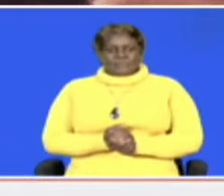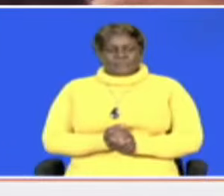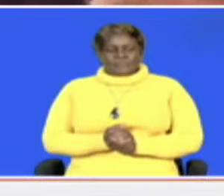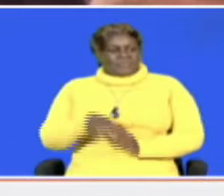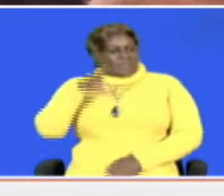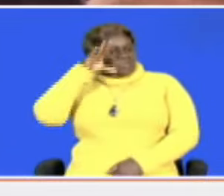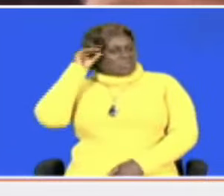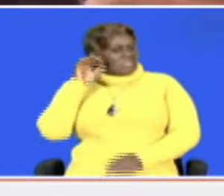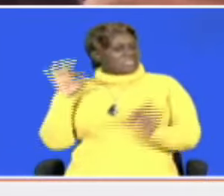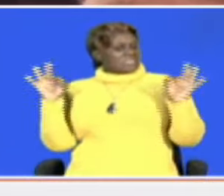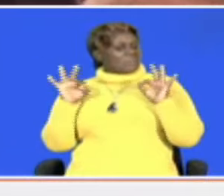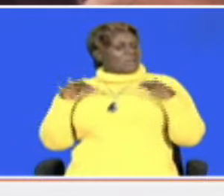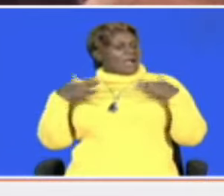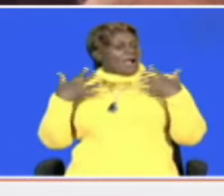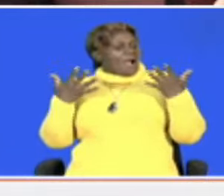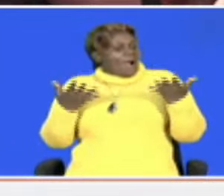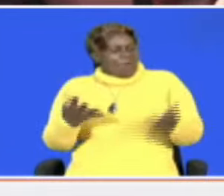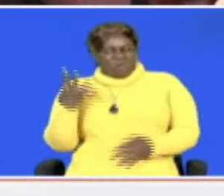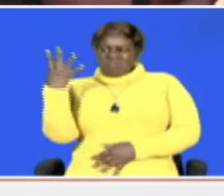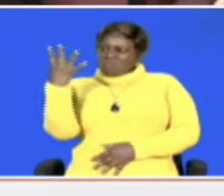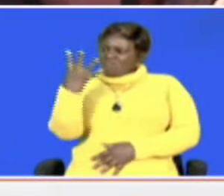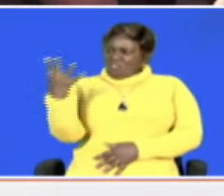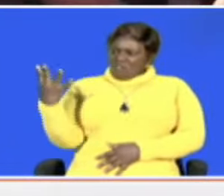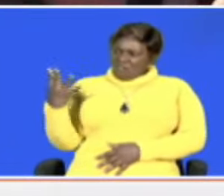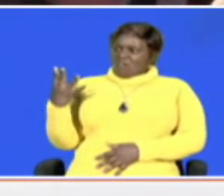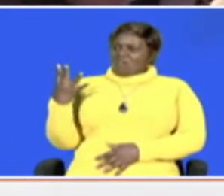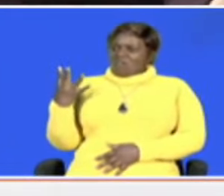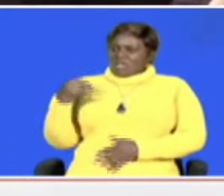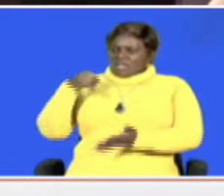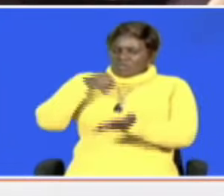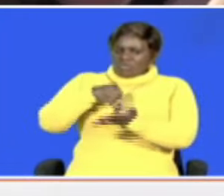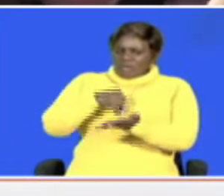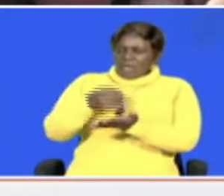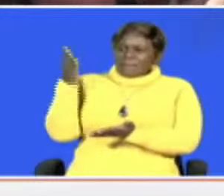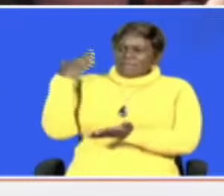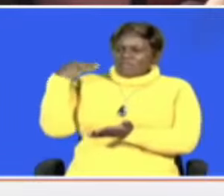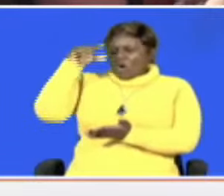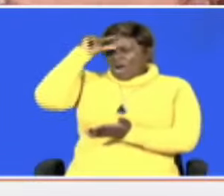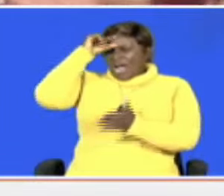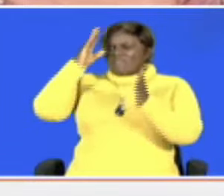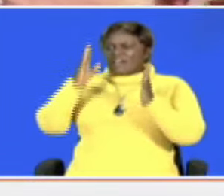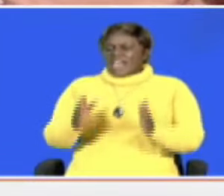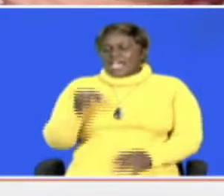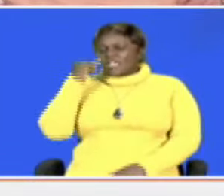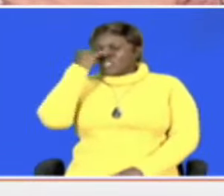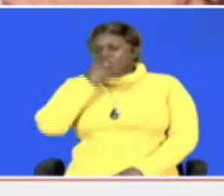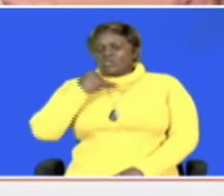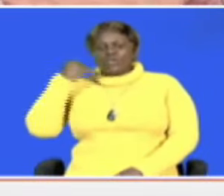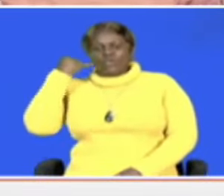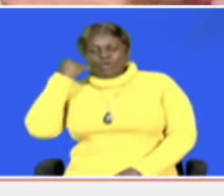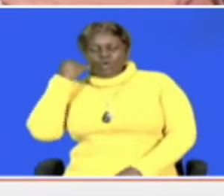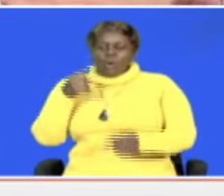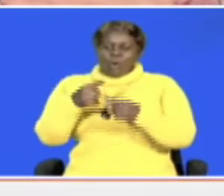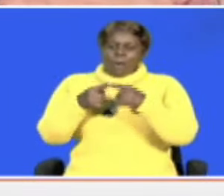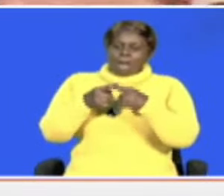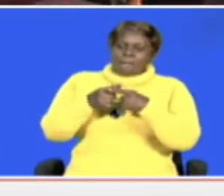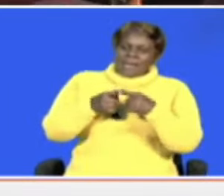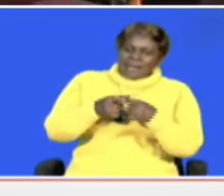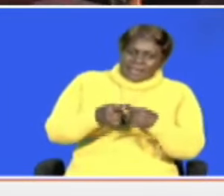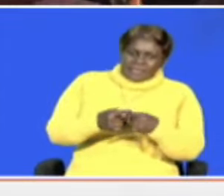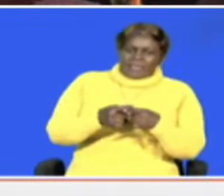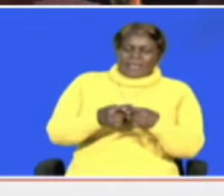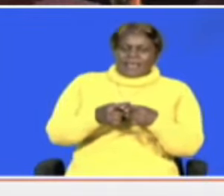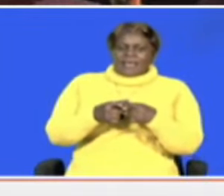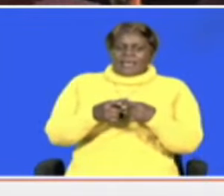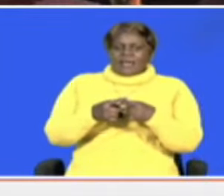Kuria akishangani jinsi gani wanne hao, miongoni mwao waliokuwa magavana Hassan Joho, Wikilip wa Paranya,